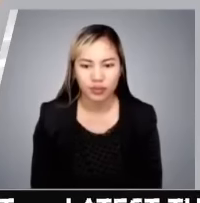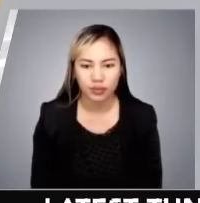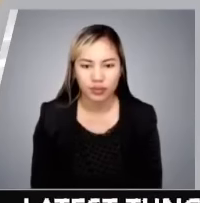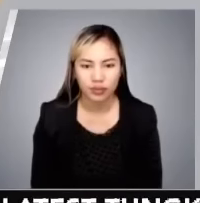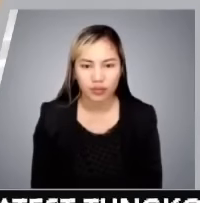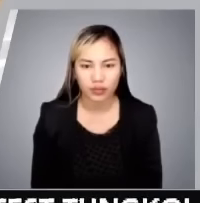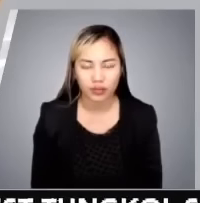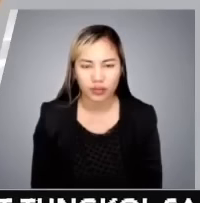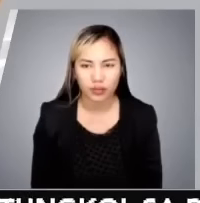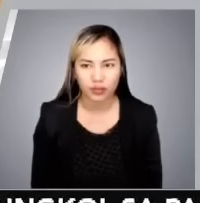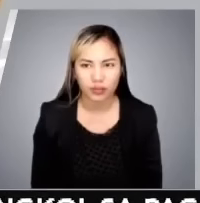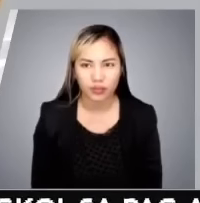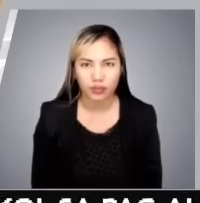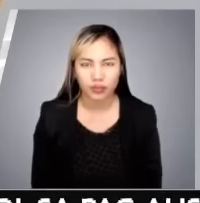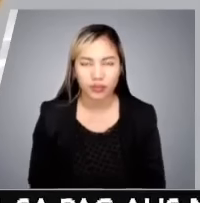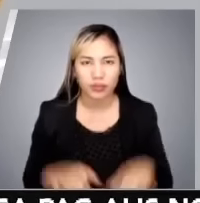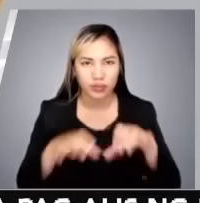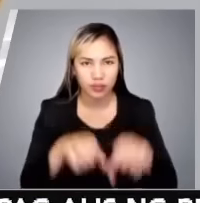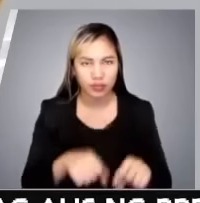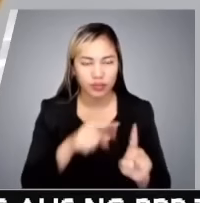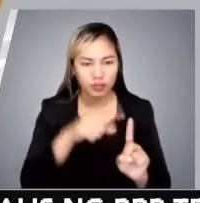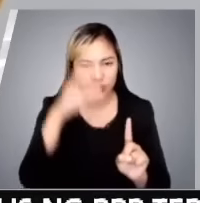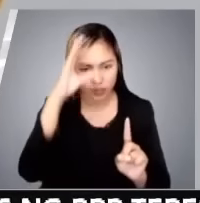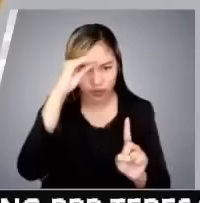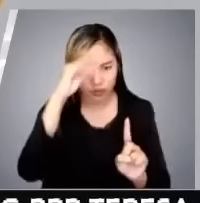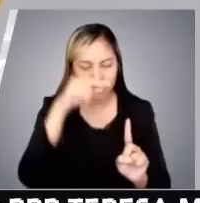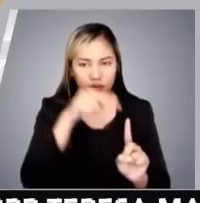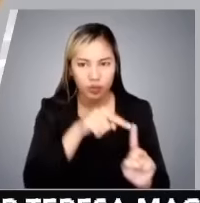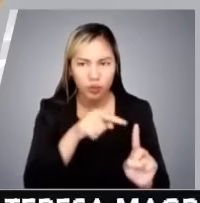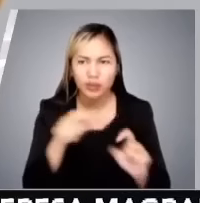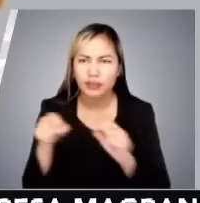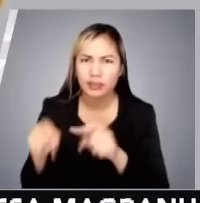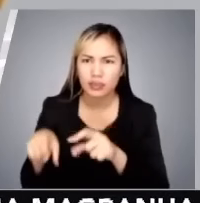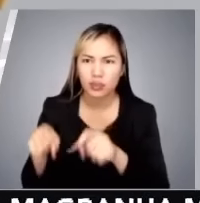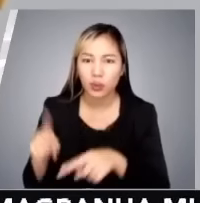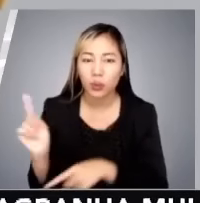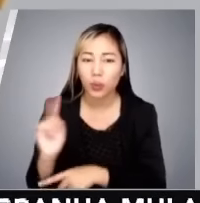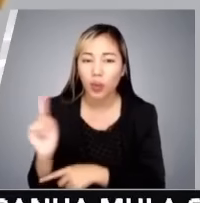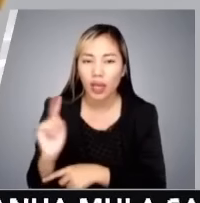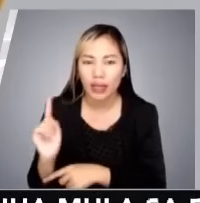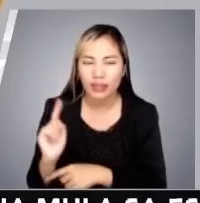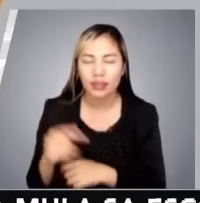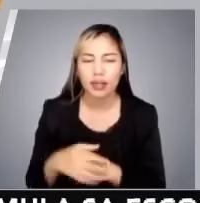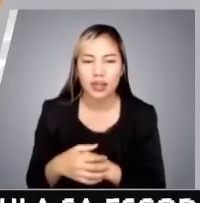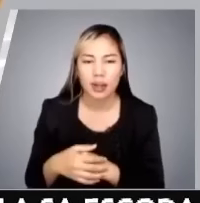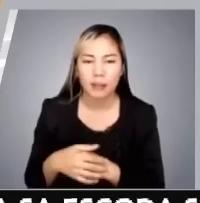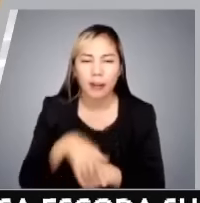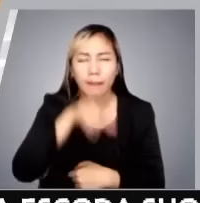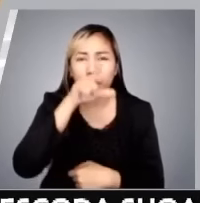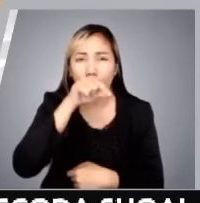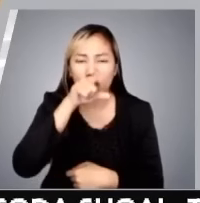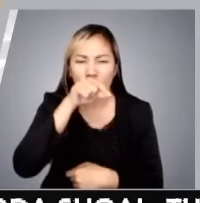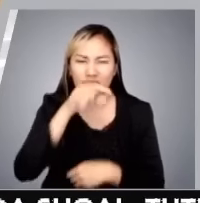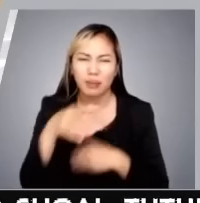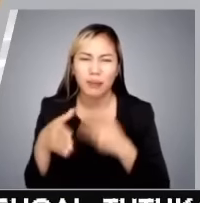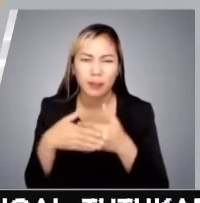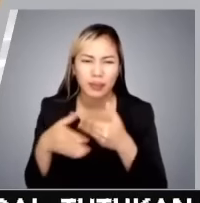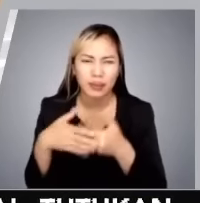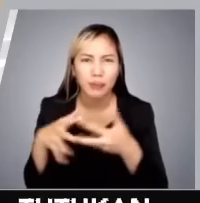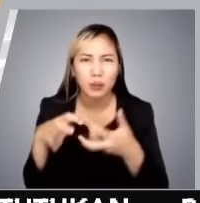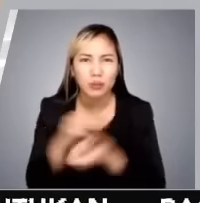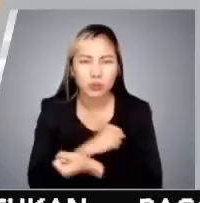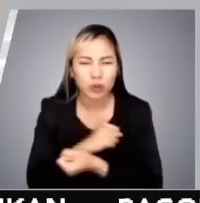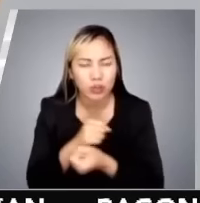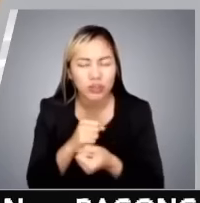arestado ang isang lalaking naaktuhang nagbebenta ng endangered na mga ibon sa Cagayan de Oro city sa Maasin ilo-ilo